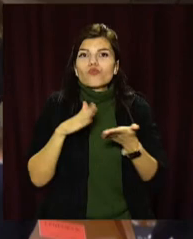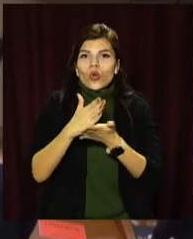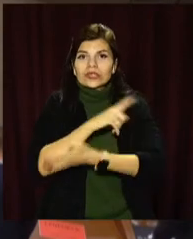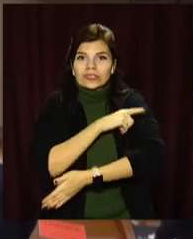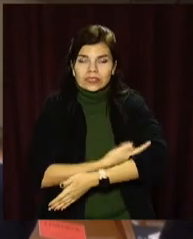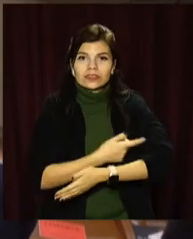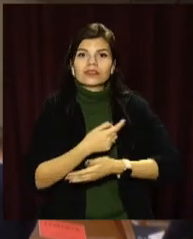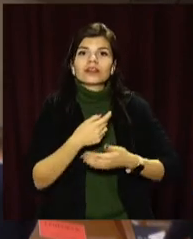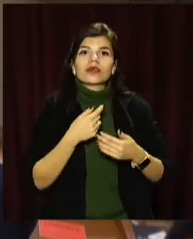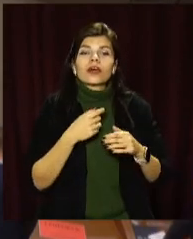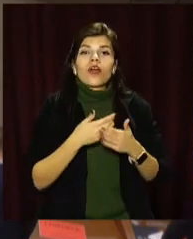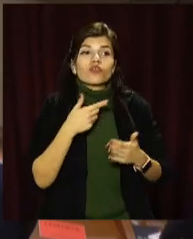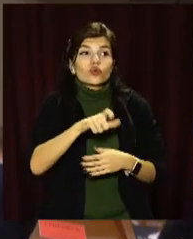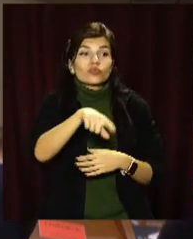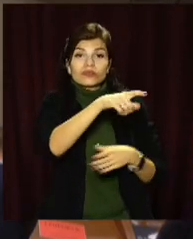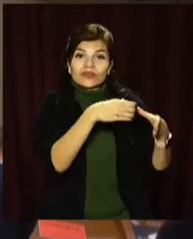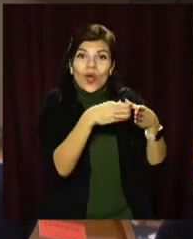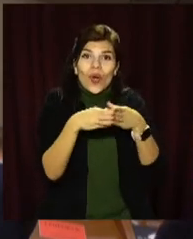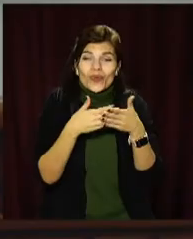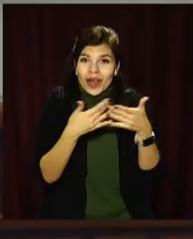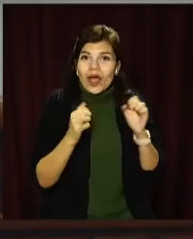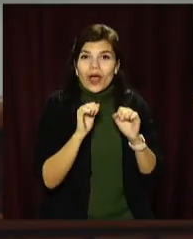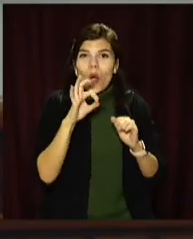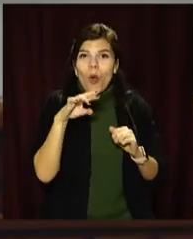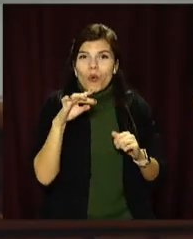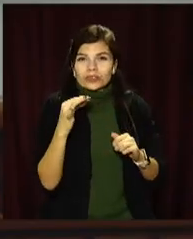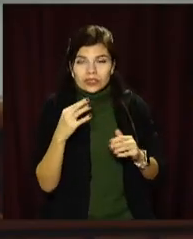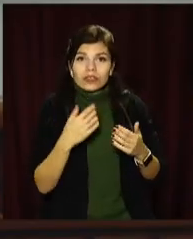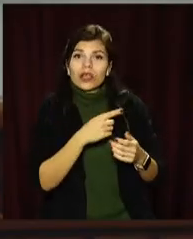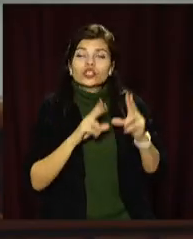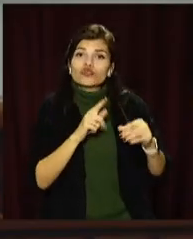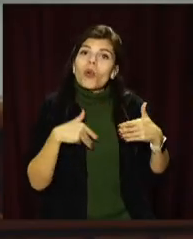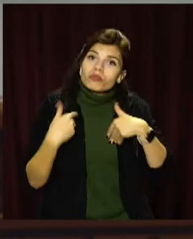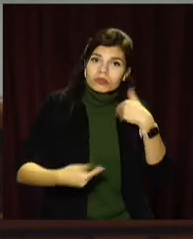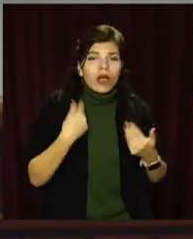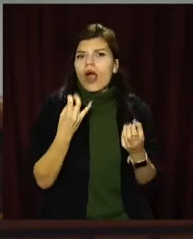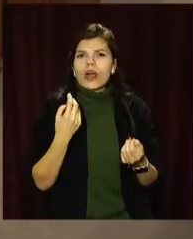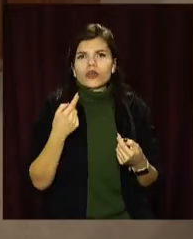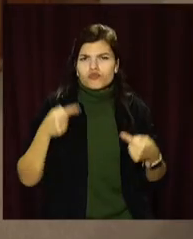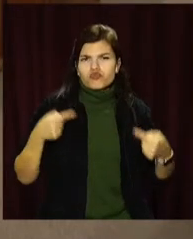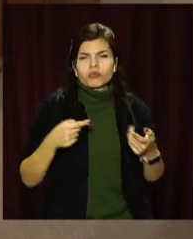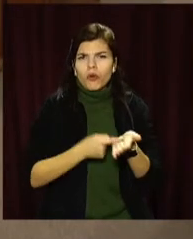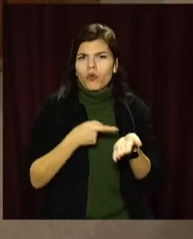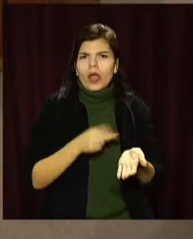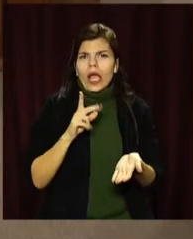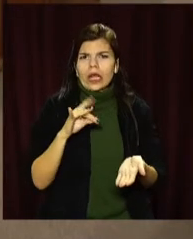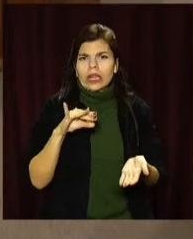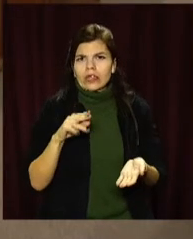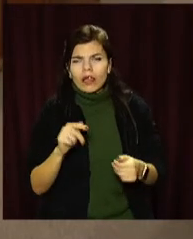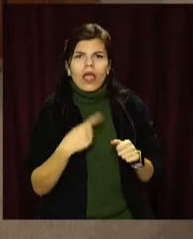Від опозиціонерів чекає альтернативних ідей та пропозицій, а не безпідставної критики та політичного